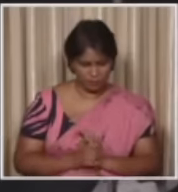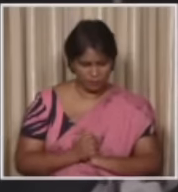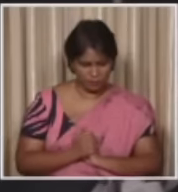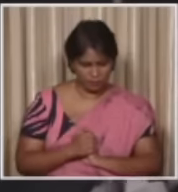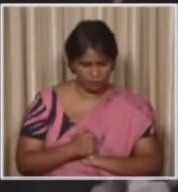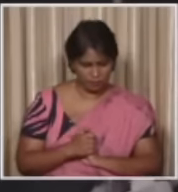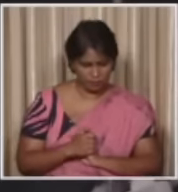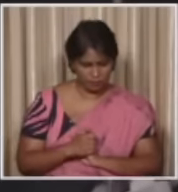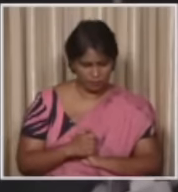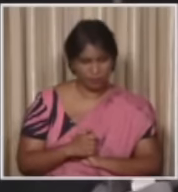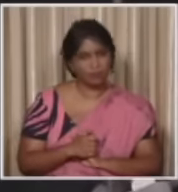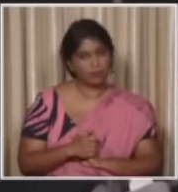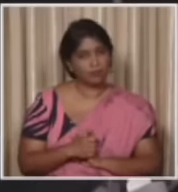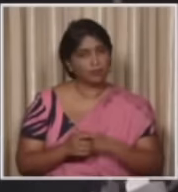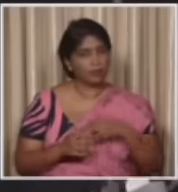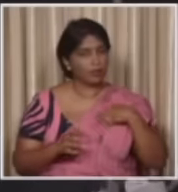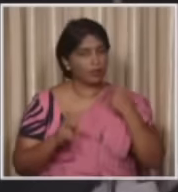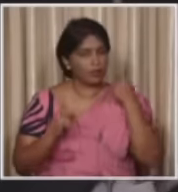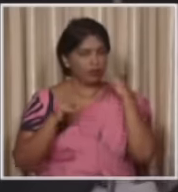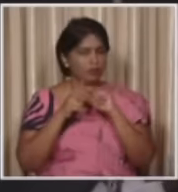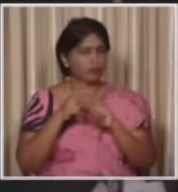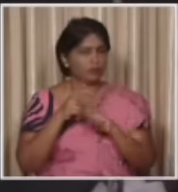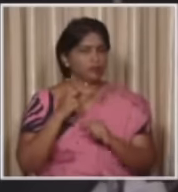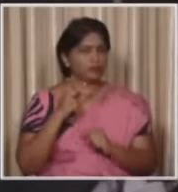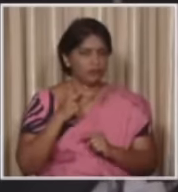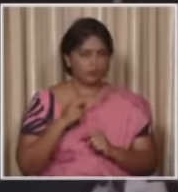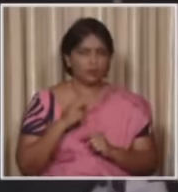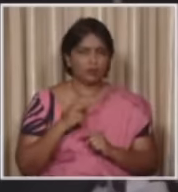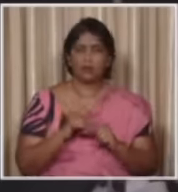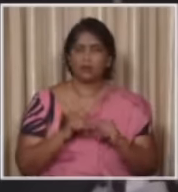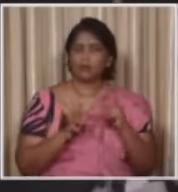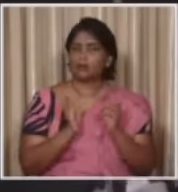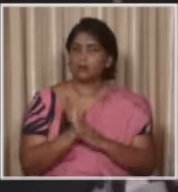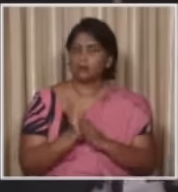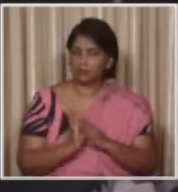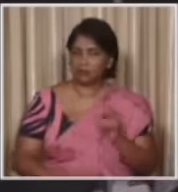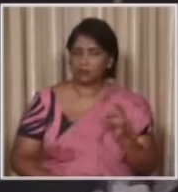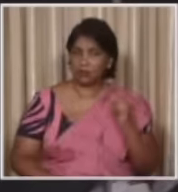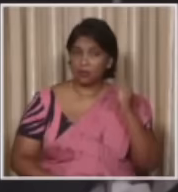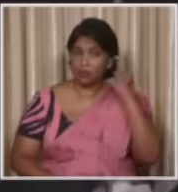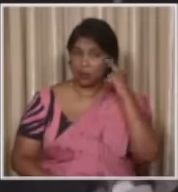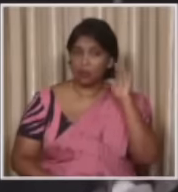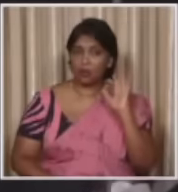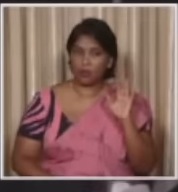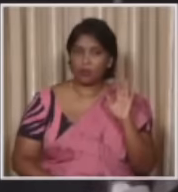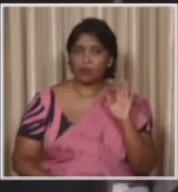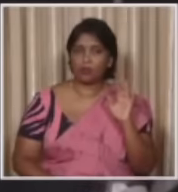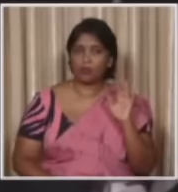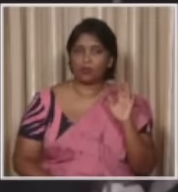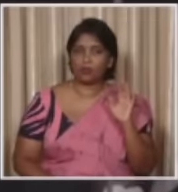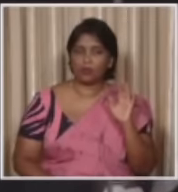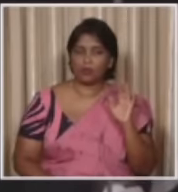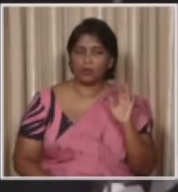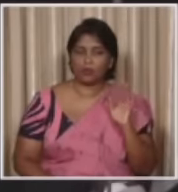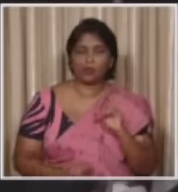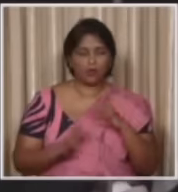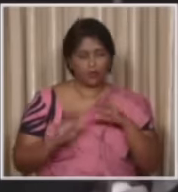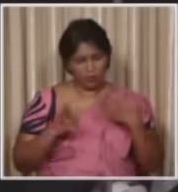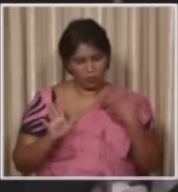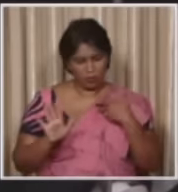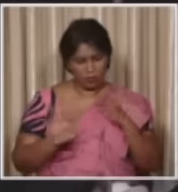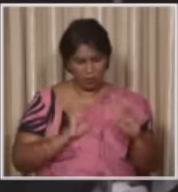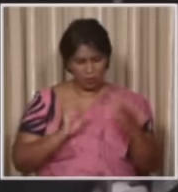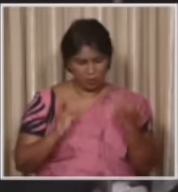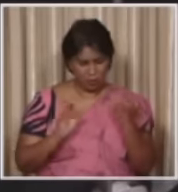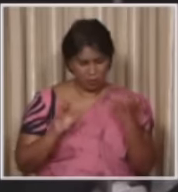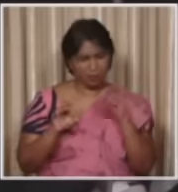ඔව් දැන් මට ප්‍රධාන කරුණ දෙකක් තියෙනවා ව්‍යවස්ථාදායක ස්වභාව දැනගන්න ඕනේ රටේ කවුරු පාලන බලයේ